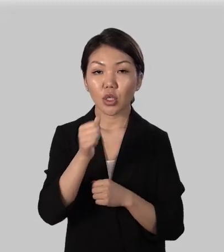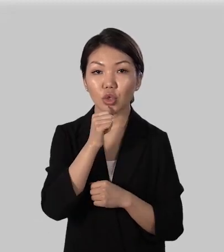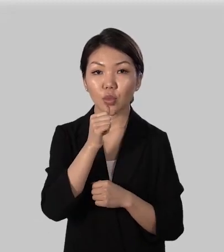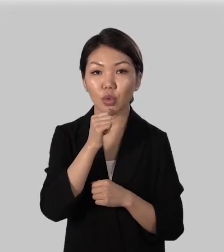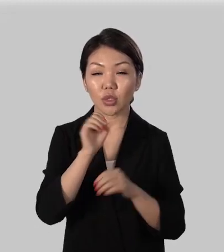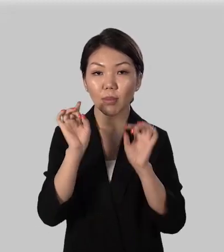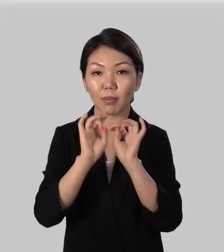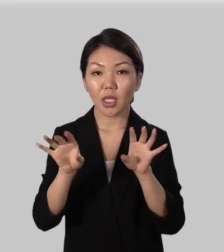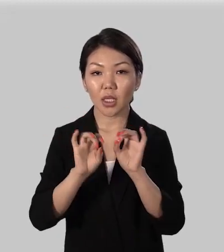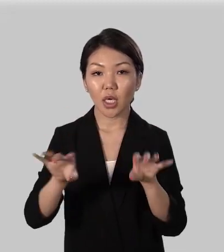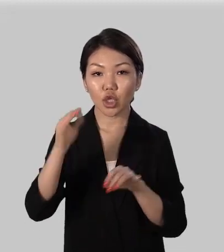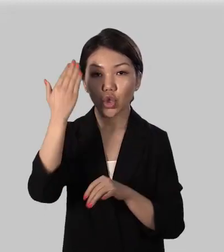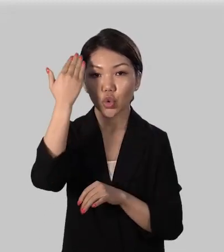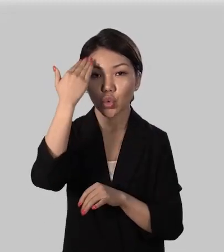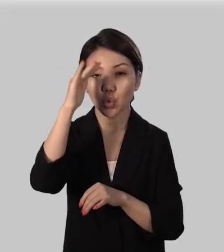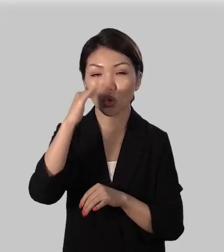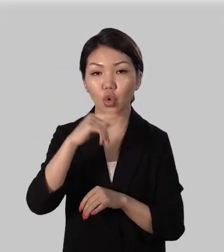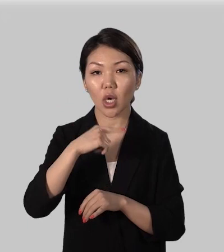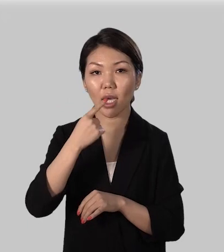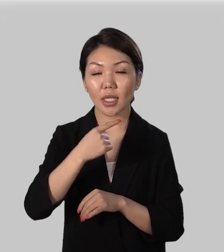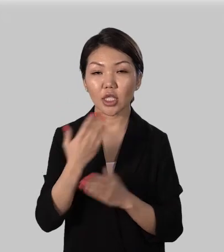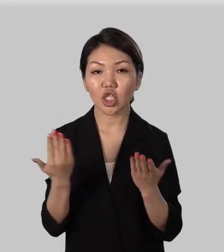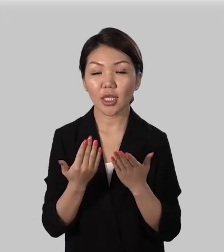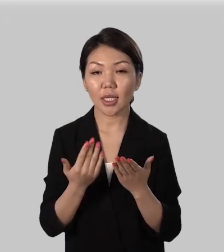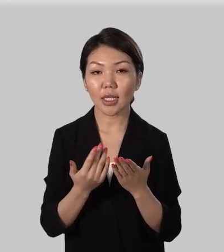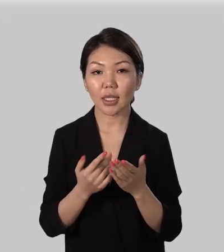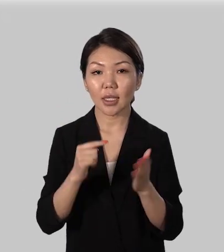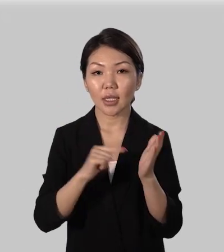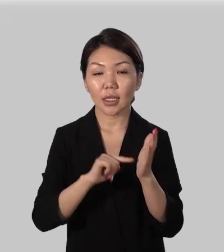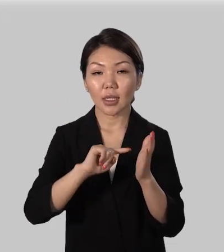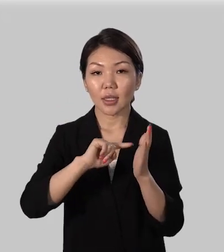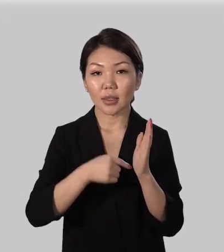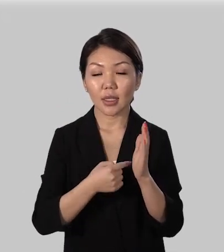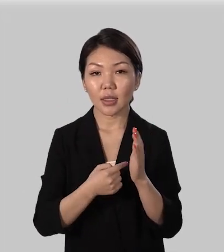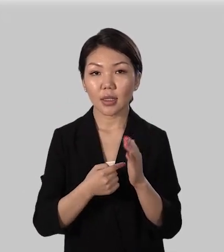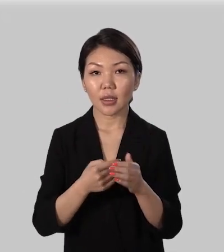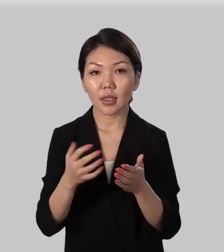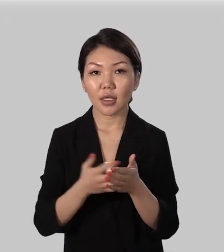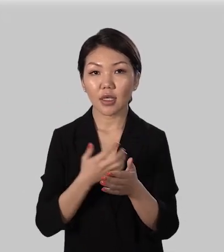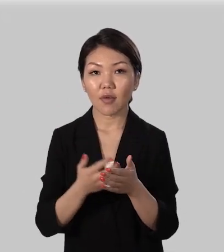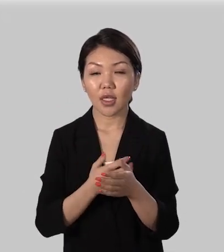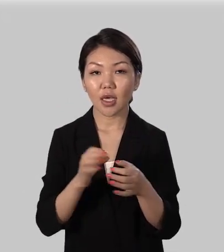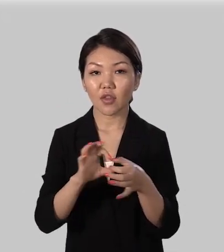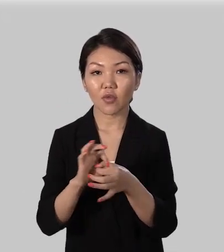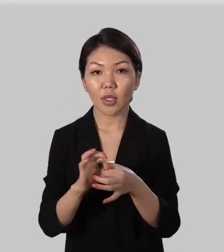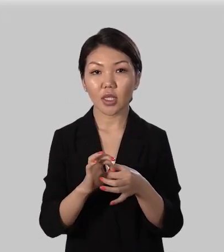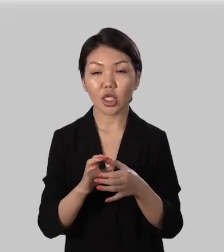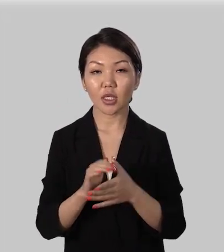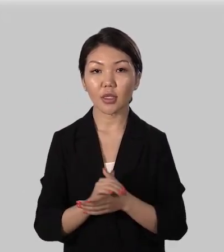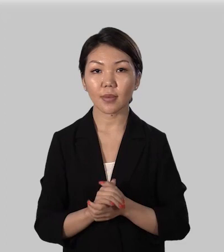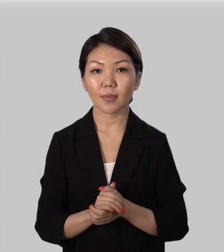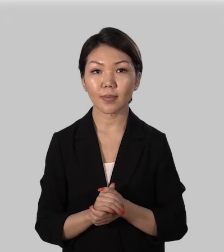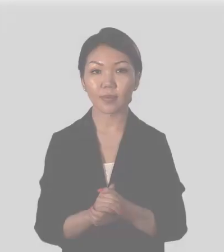передачи чужой речи какие знаки препинания пропущены в предложениях на слайде